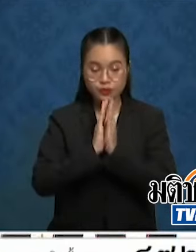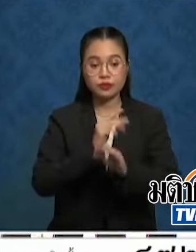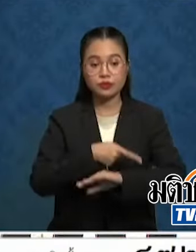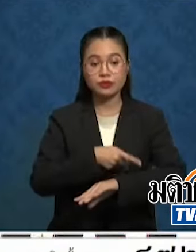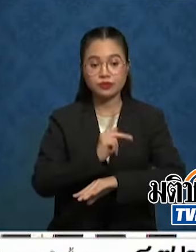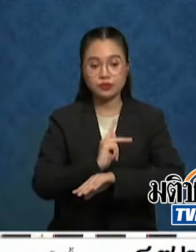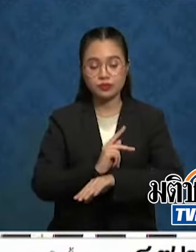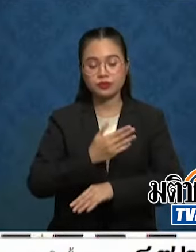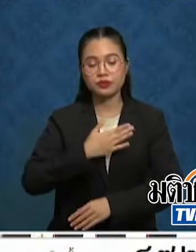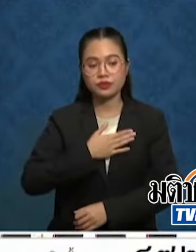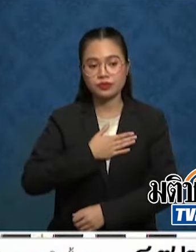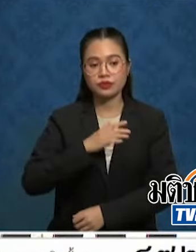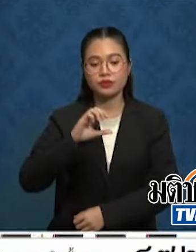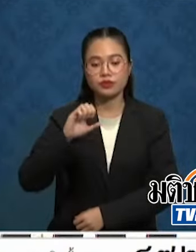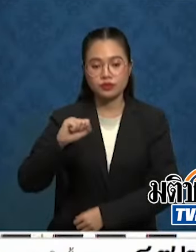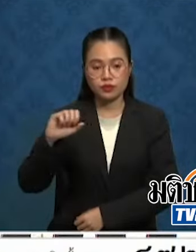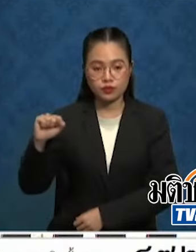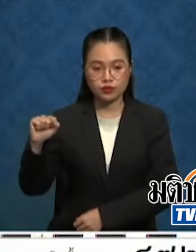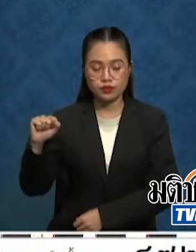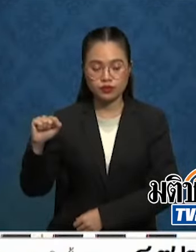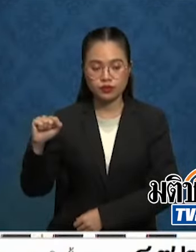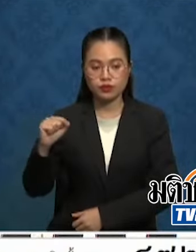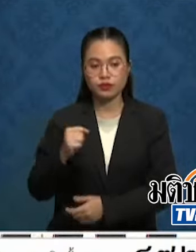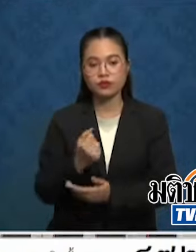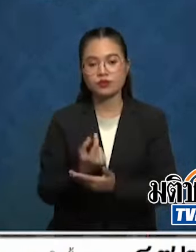ผมทวิวงศ์โตทวิวงศ์ผู้แทนราษ